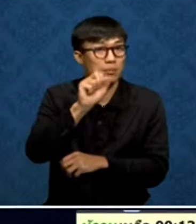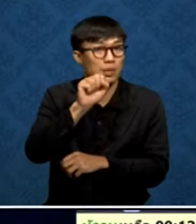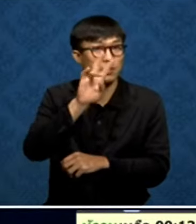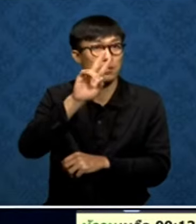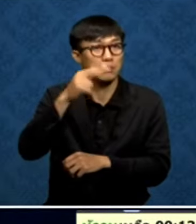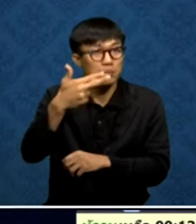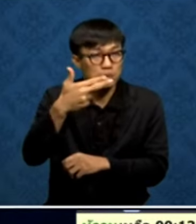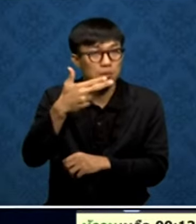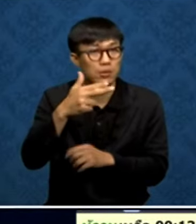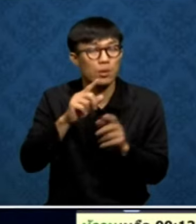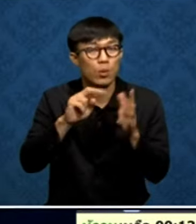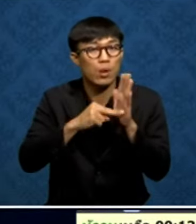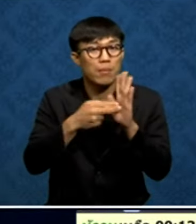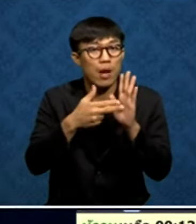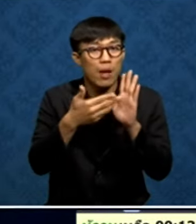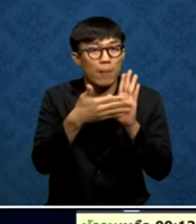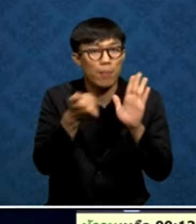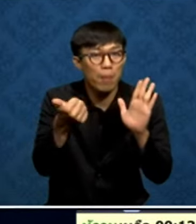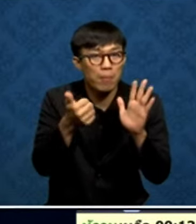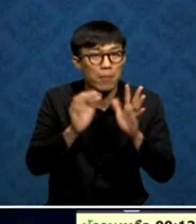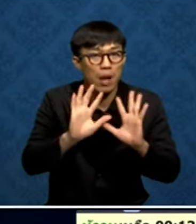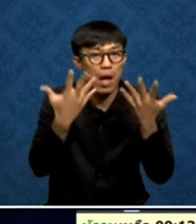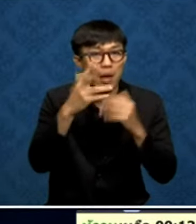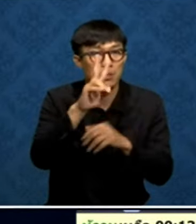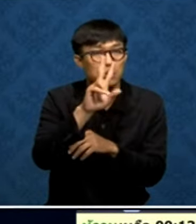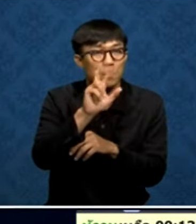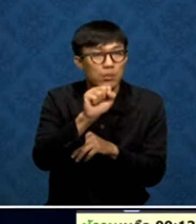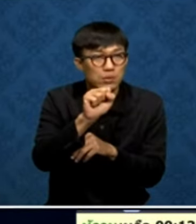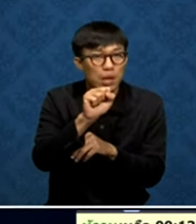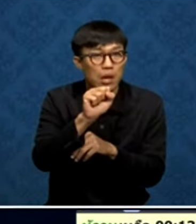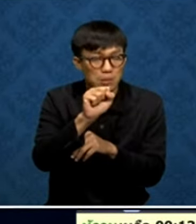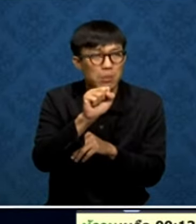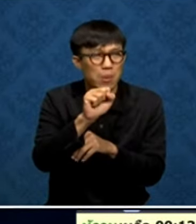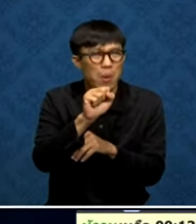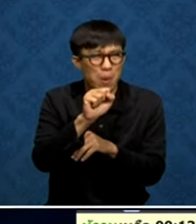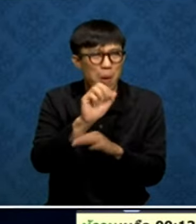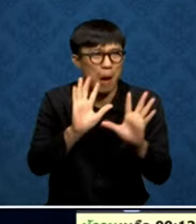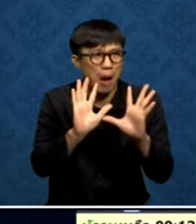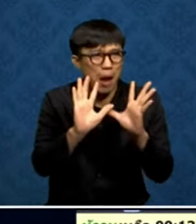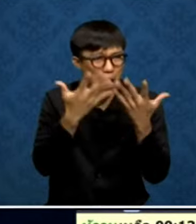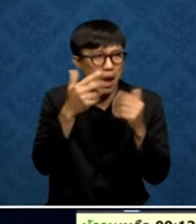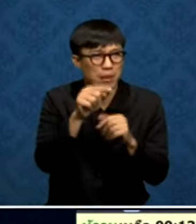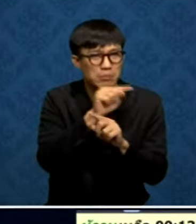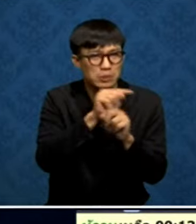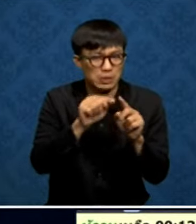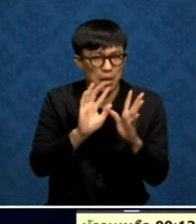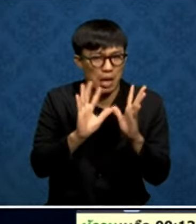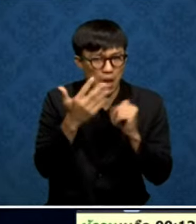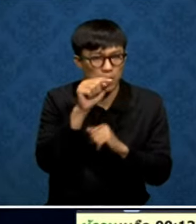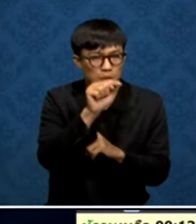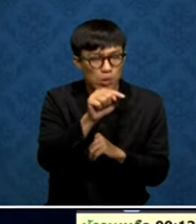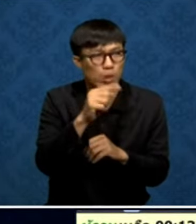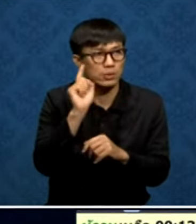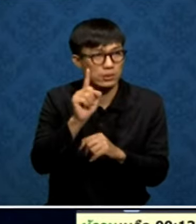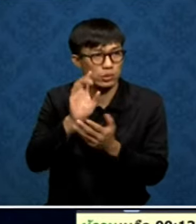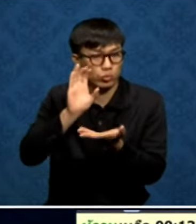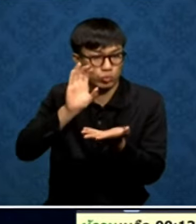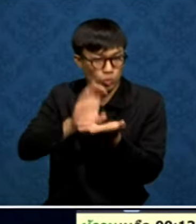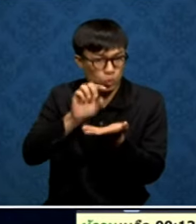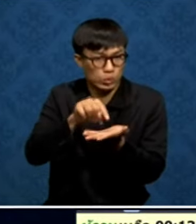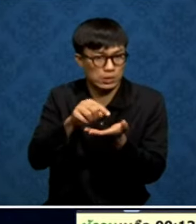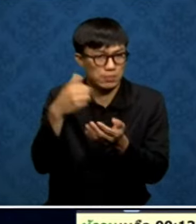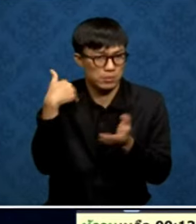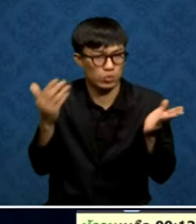นั่นคือหายไป 202,000 ครับหายไป 59.2% ครับทั้งที่ยอดส่งเสริมการลงทุนครับเพิ่มขึ้นจากปีที่แล้ว